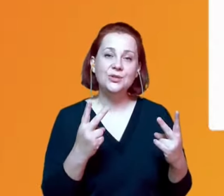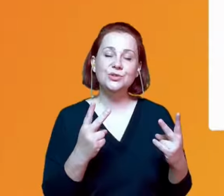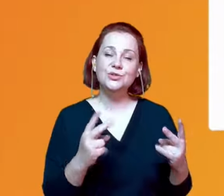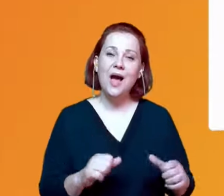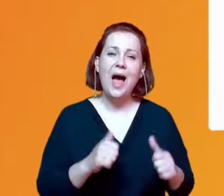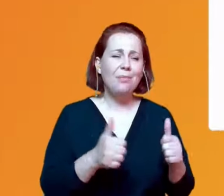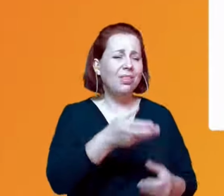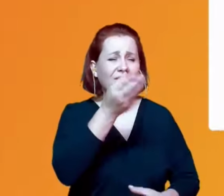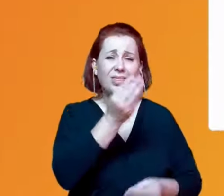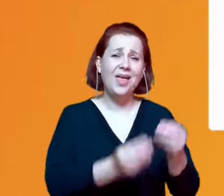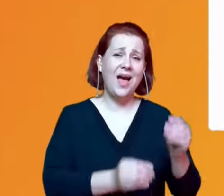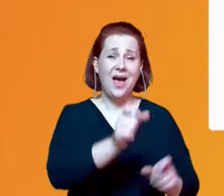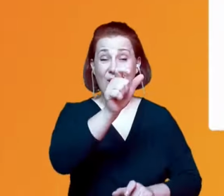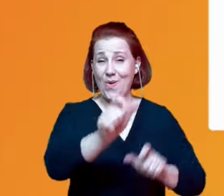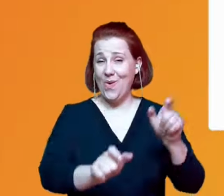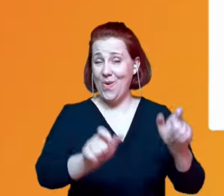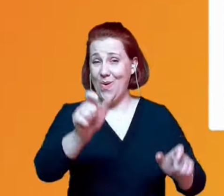najwięcej osób